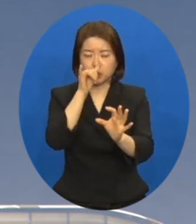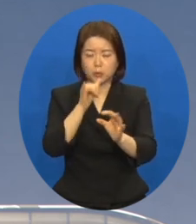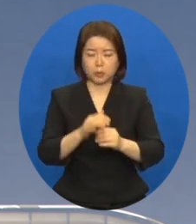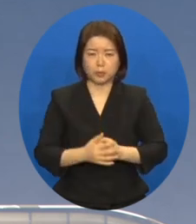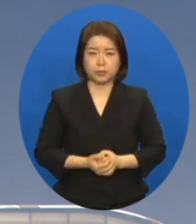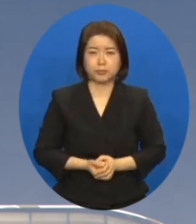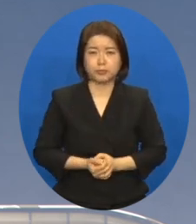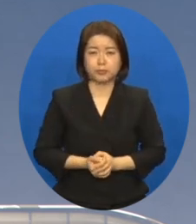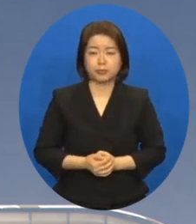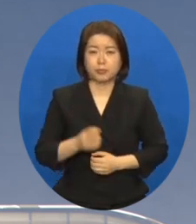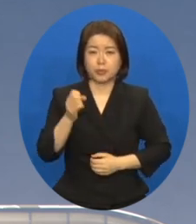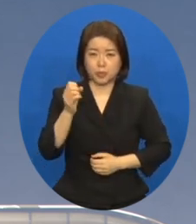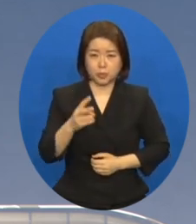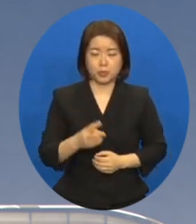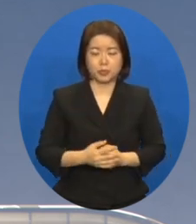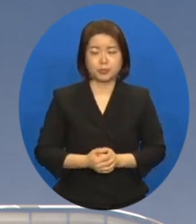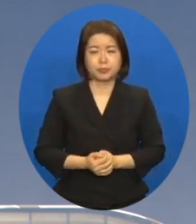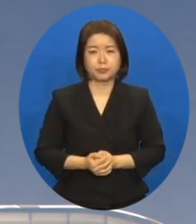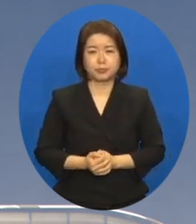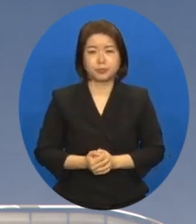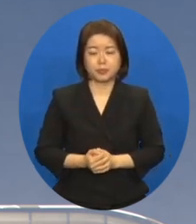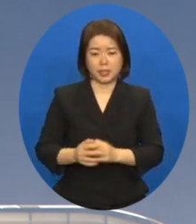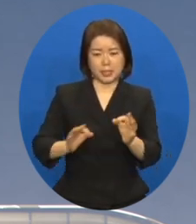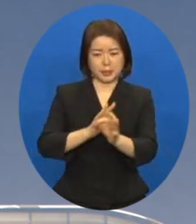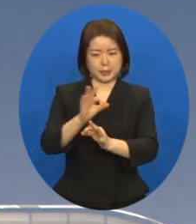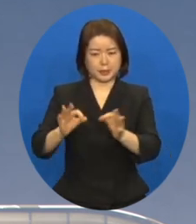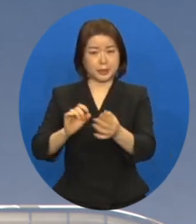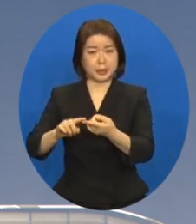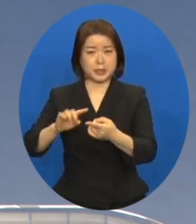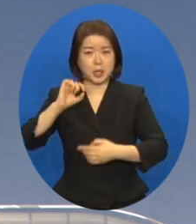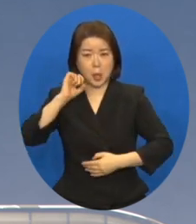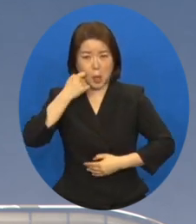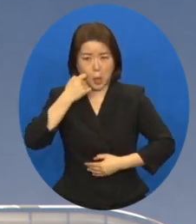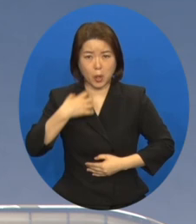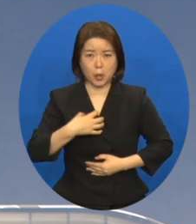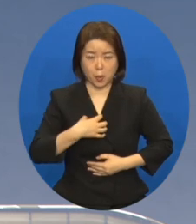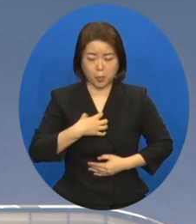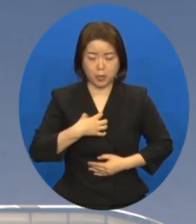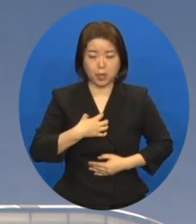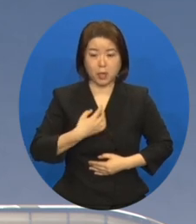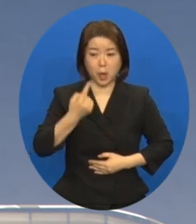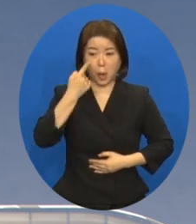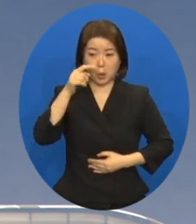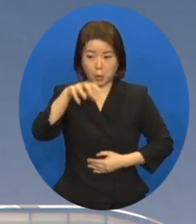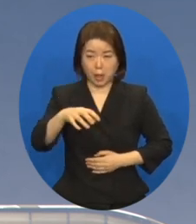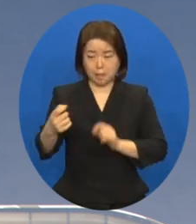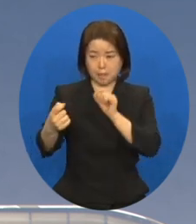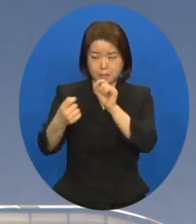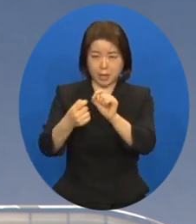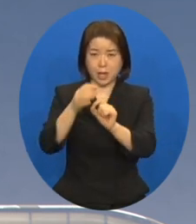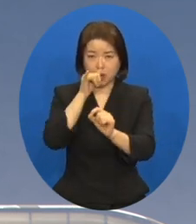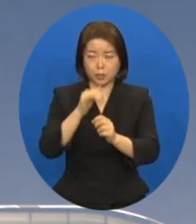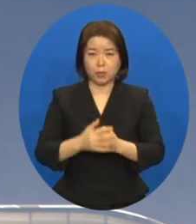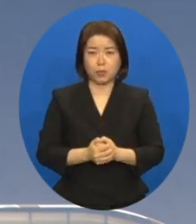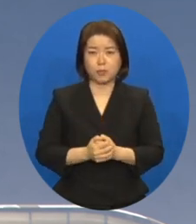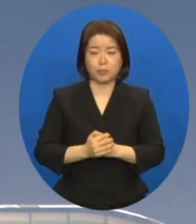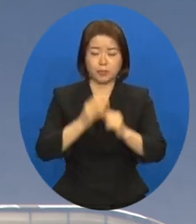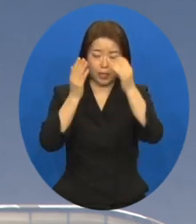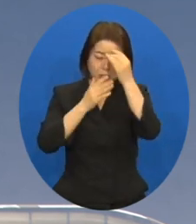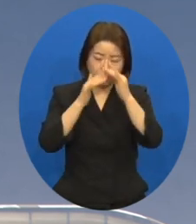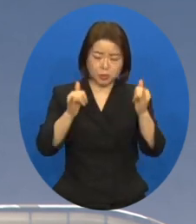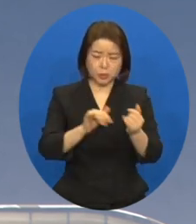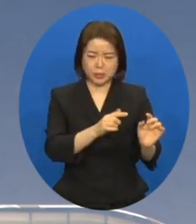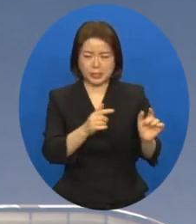확산되는 추세이고 경제적인 어려운 위기가 눈앞에 이렇게 다가오고 또 성도들의 여러